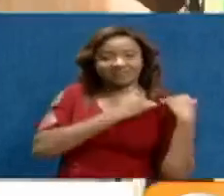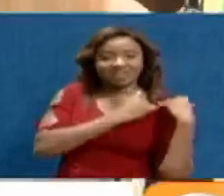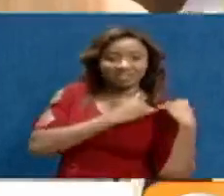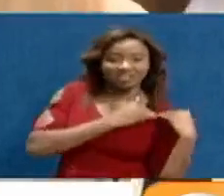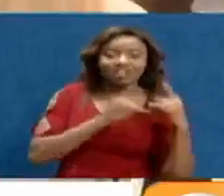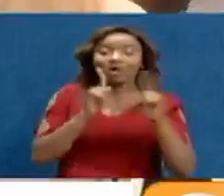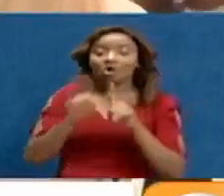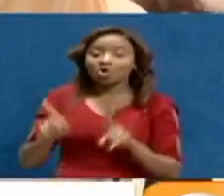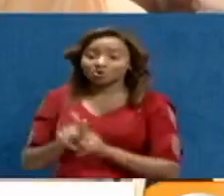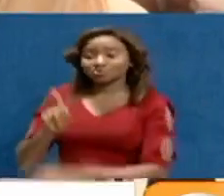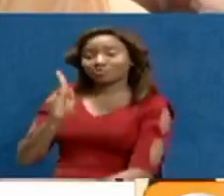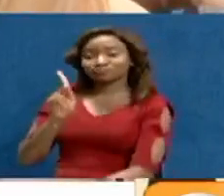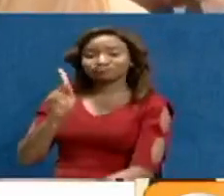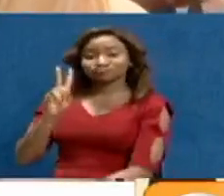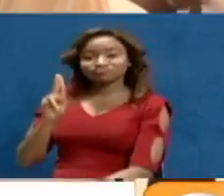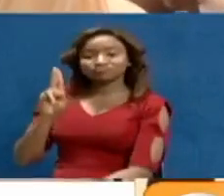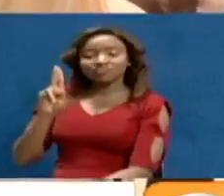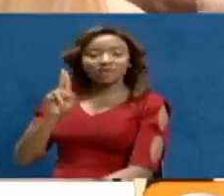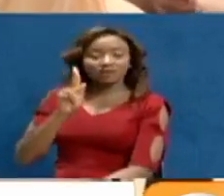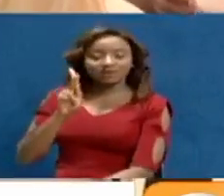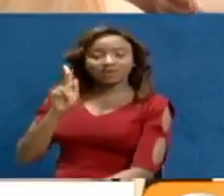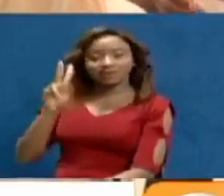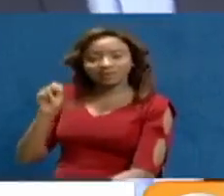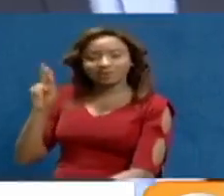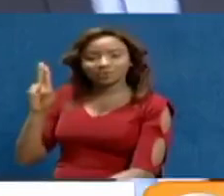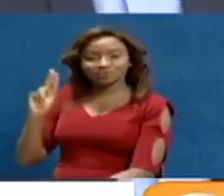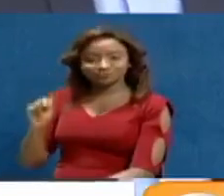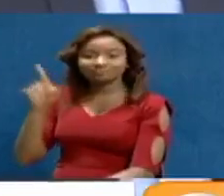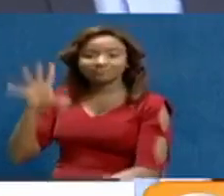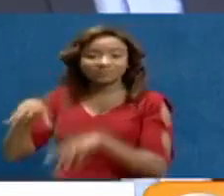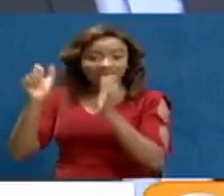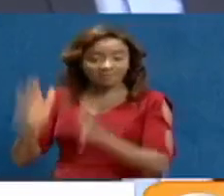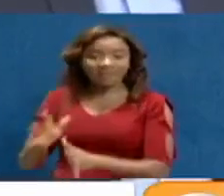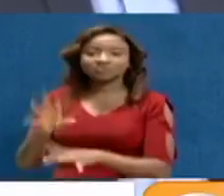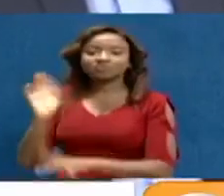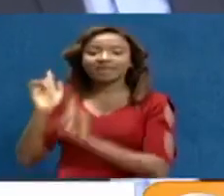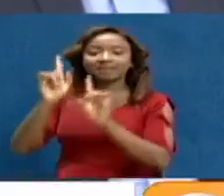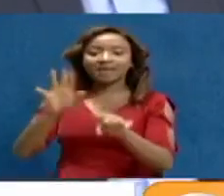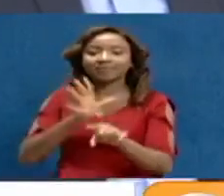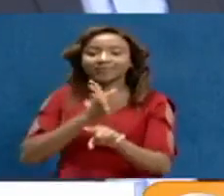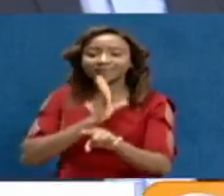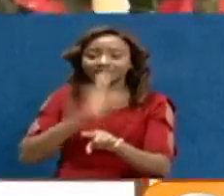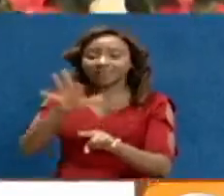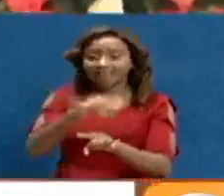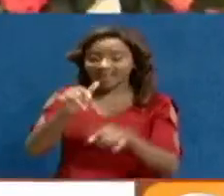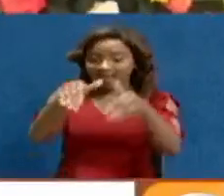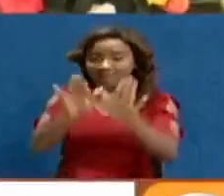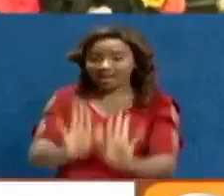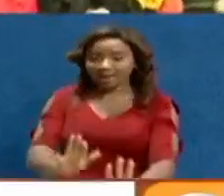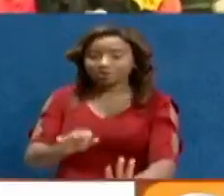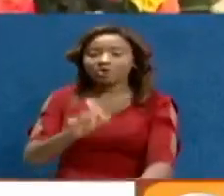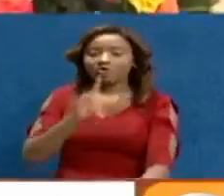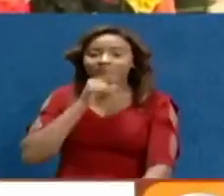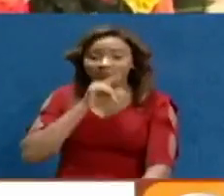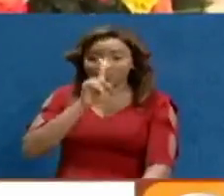wa wauguzi nchini Seth Panyako akizungumza katika mazishi ya muuguzi Kelvin Mudhoki huko